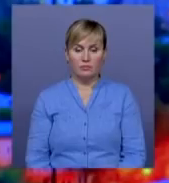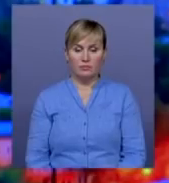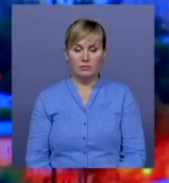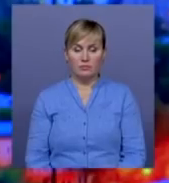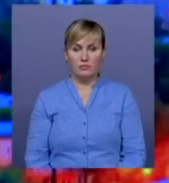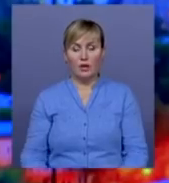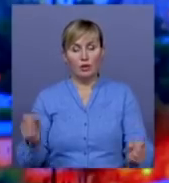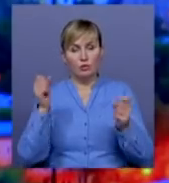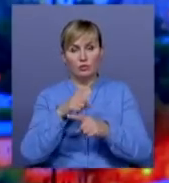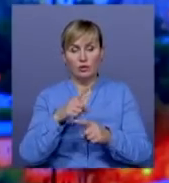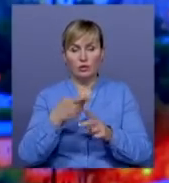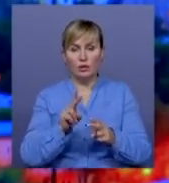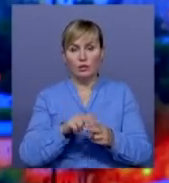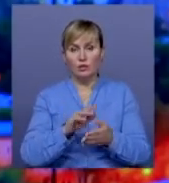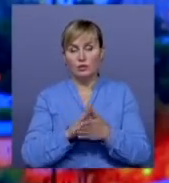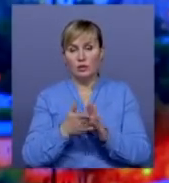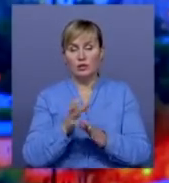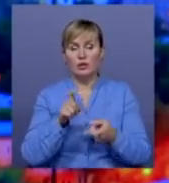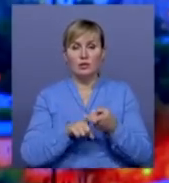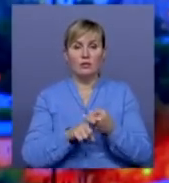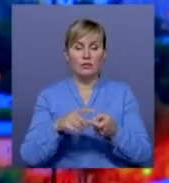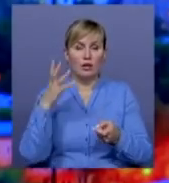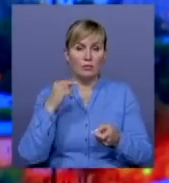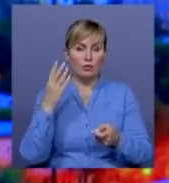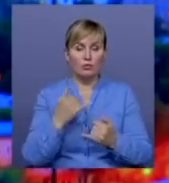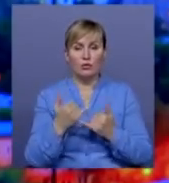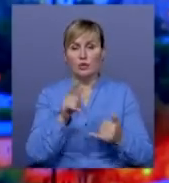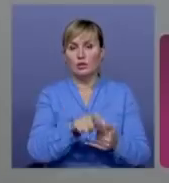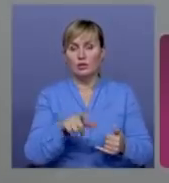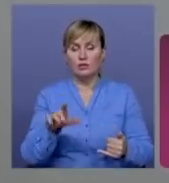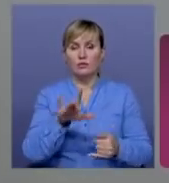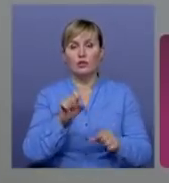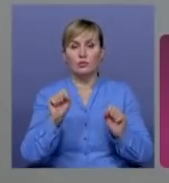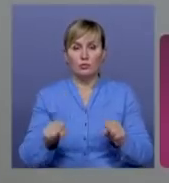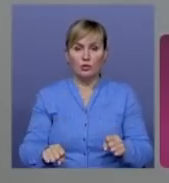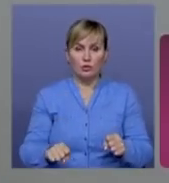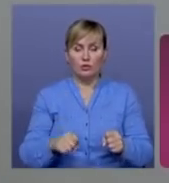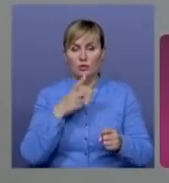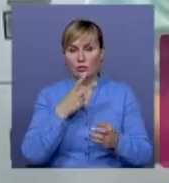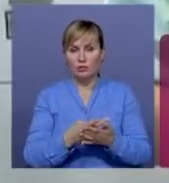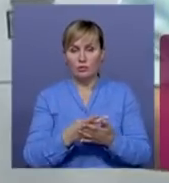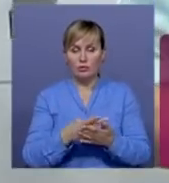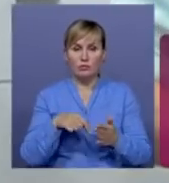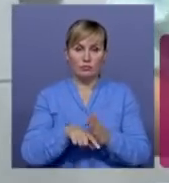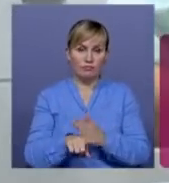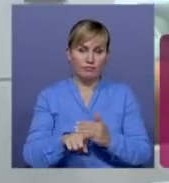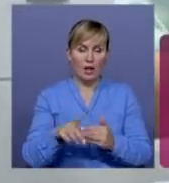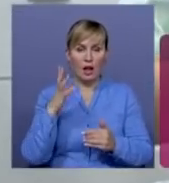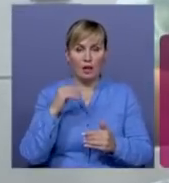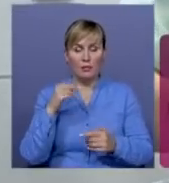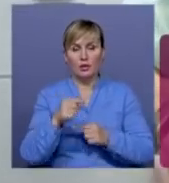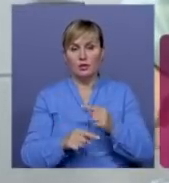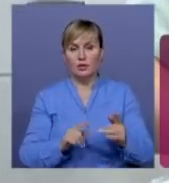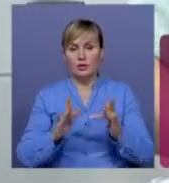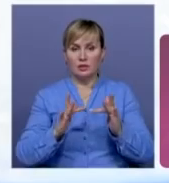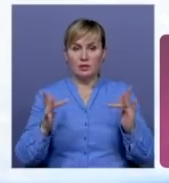А узнать оперативную информацию о ситуации с коронавирусом в Алматы, уважаемые телезрители, вы сможете на страничках stop.gov.almaty через